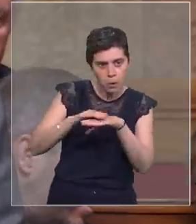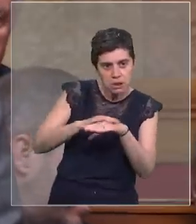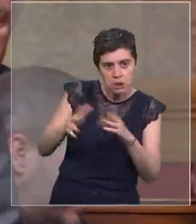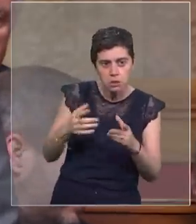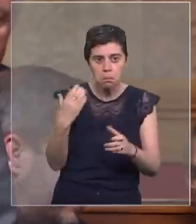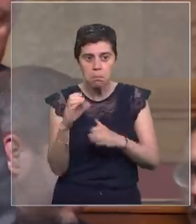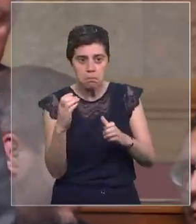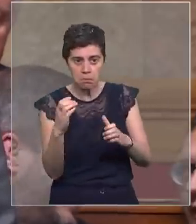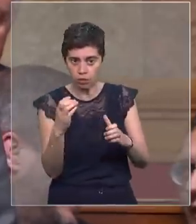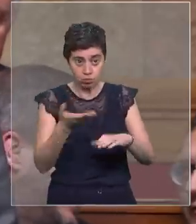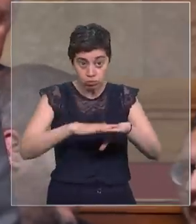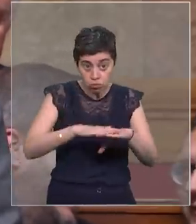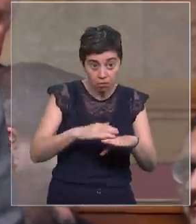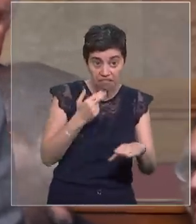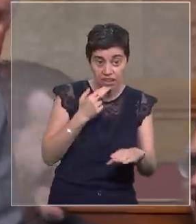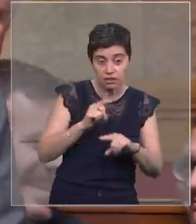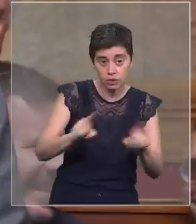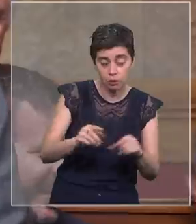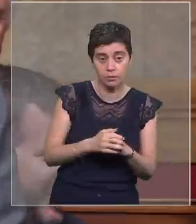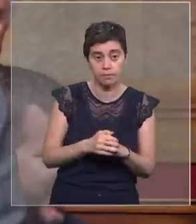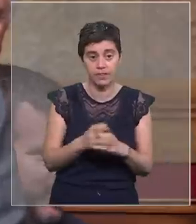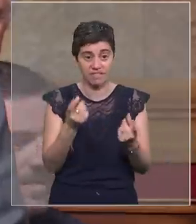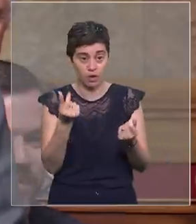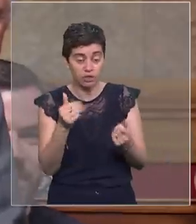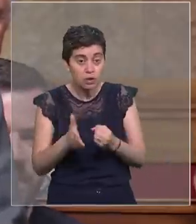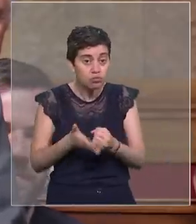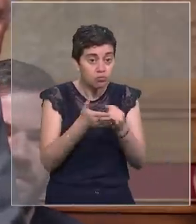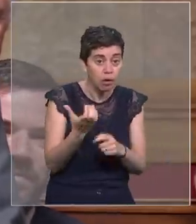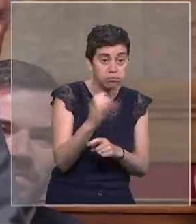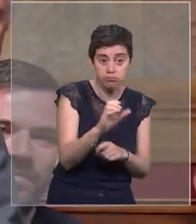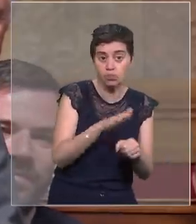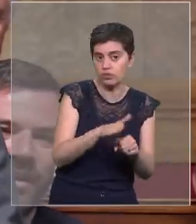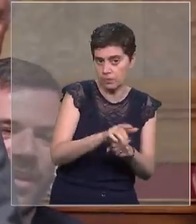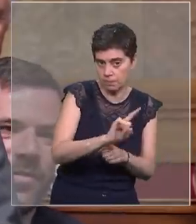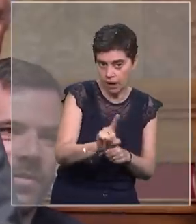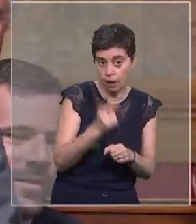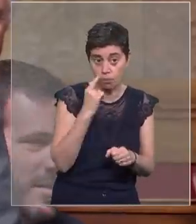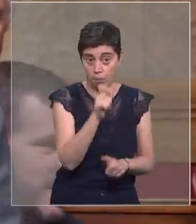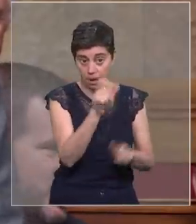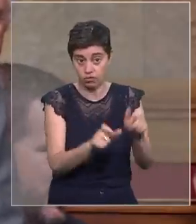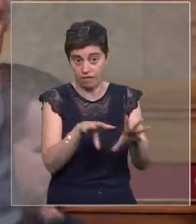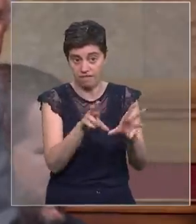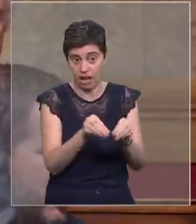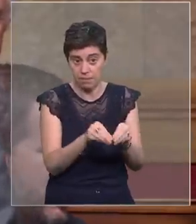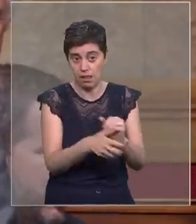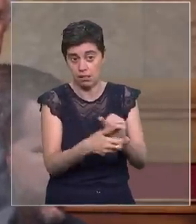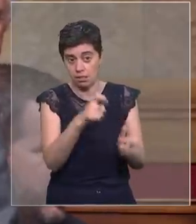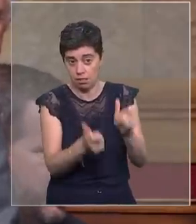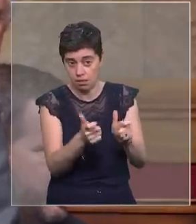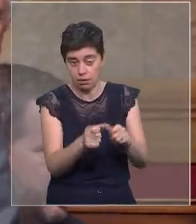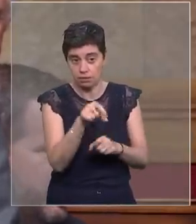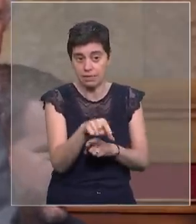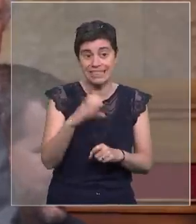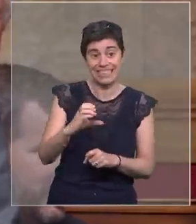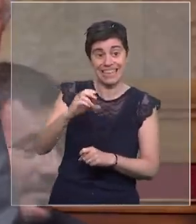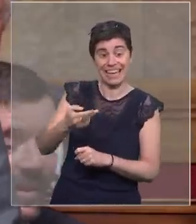pas montré d'ailleurs son efficacité, un soutien financier quel souvent insuffisant pour les plus modestes. Encore une fois, ce